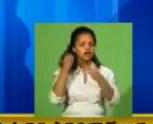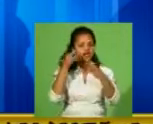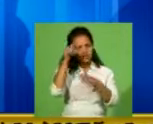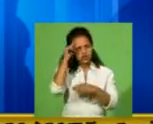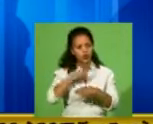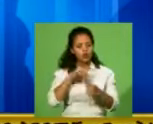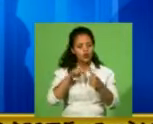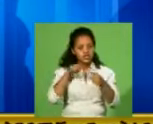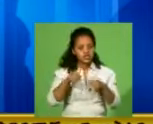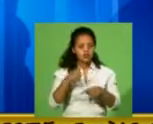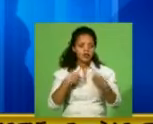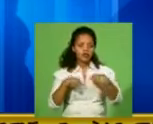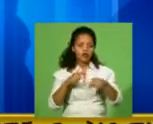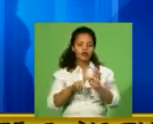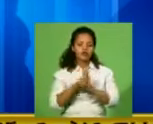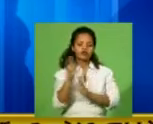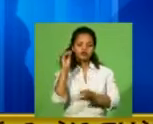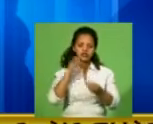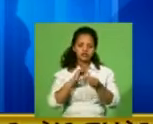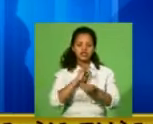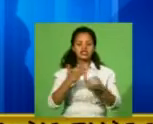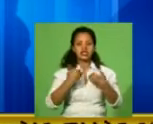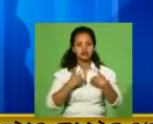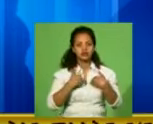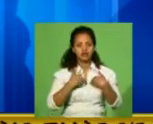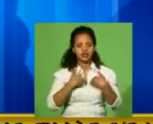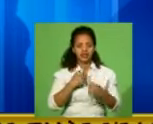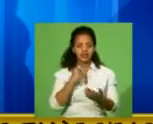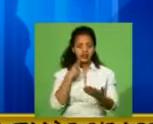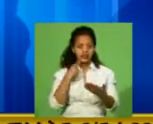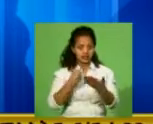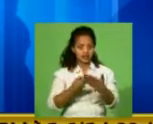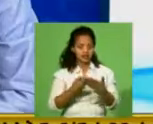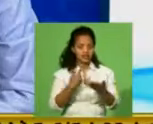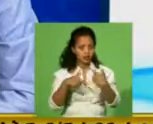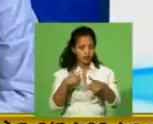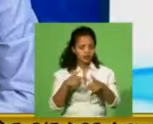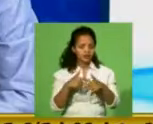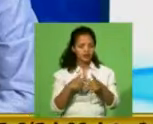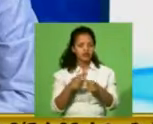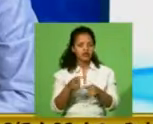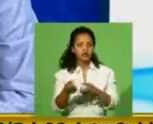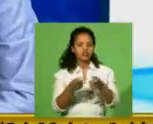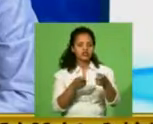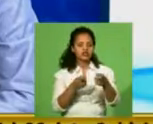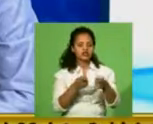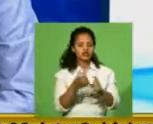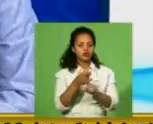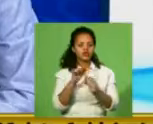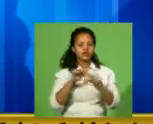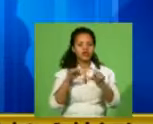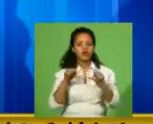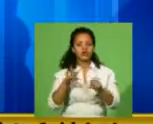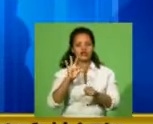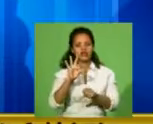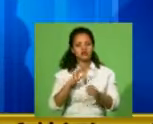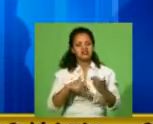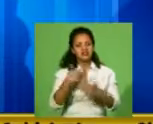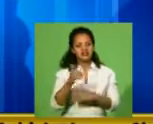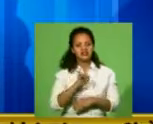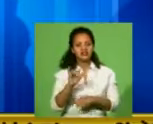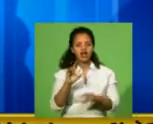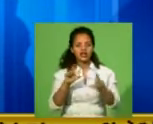ናቸው ወደዚህ መጥተው ቫይረሱ ጭምር እንዳለባቸው የተረጋገጡ ሰዎችም ጭምር መጥተው በቁጥጥር ስር ውለው ወደ ማቆያ ነው የሚገኙትና ቀጣይ እንደዚህ